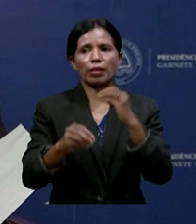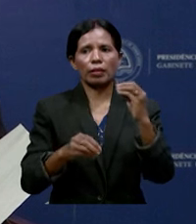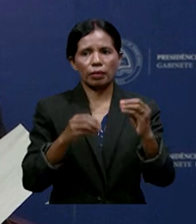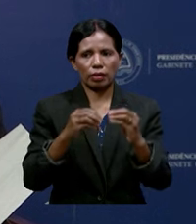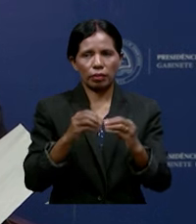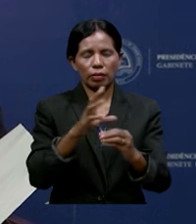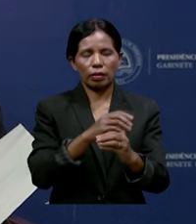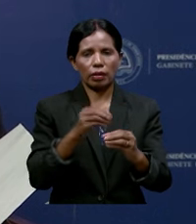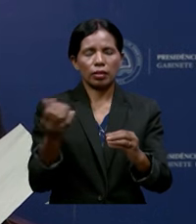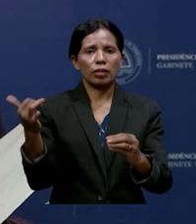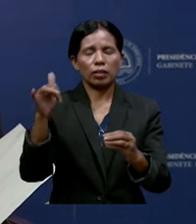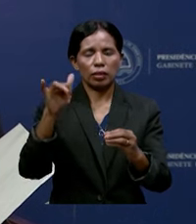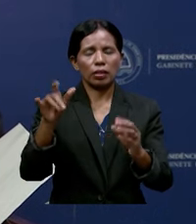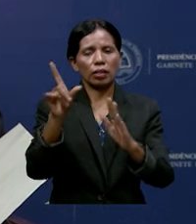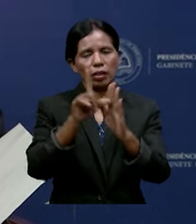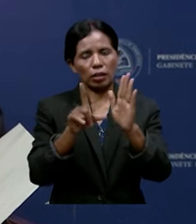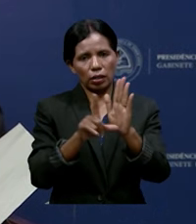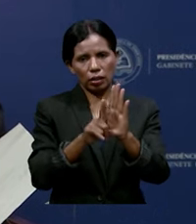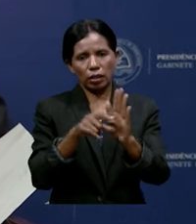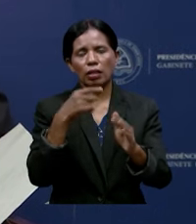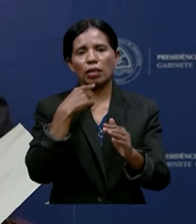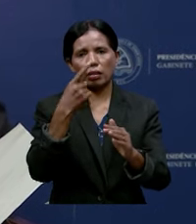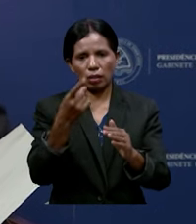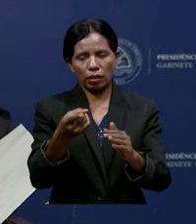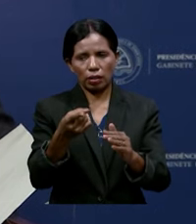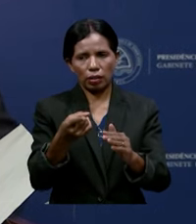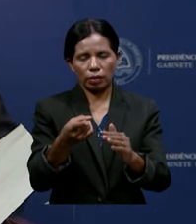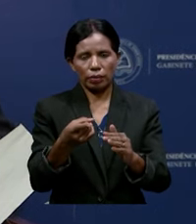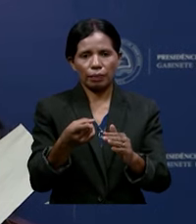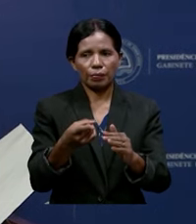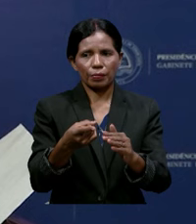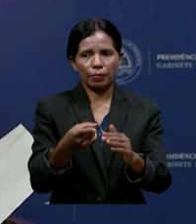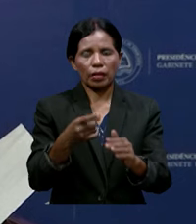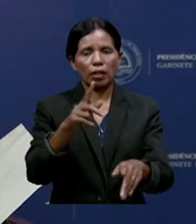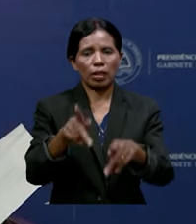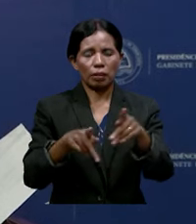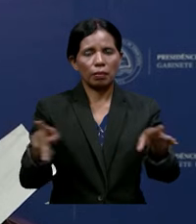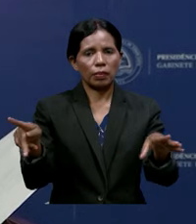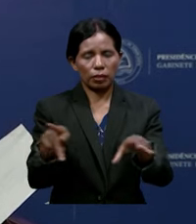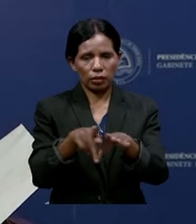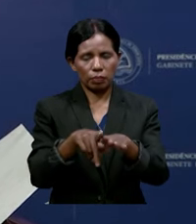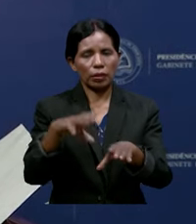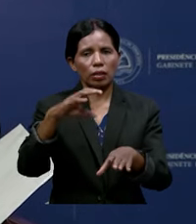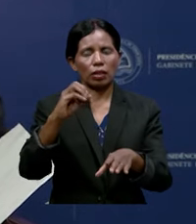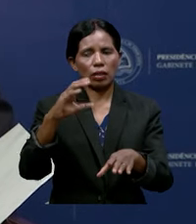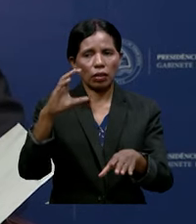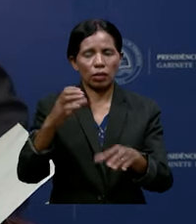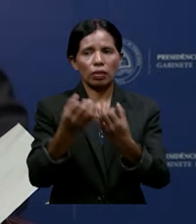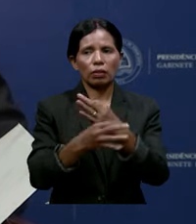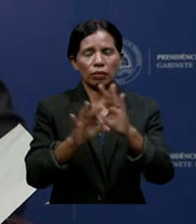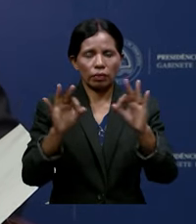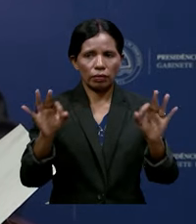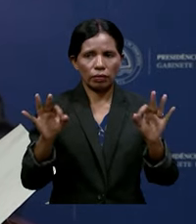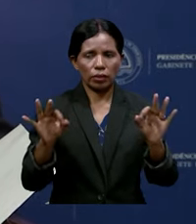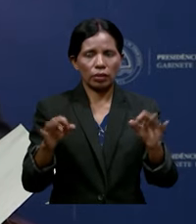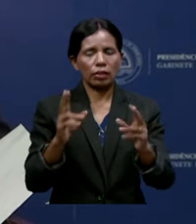sesasan mandato nebe ke ya lei nebe atual hate te kadak sesasan mandato komisaris ini yang hotu